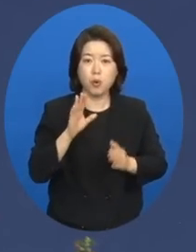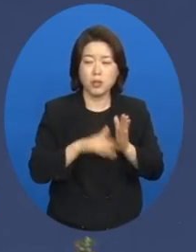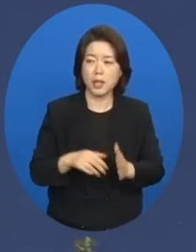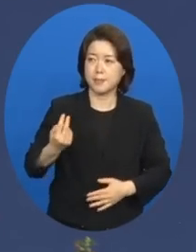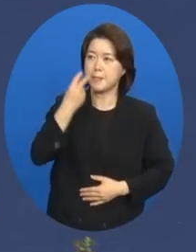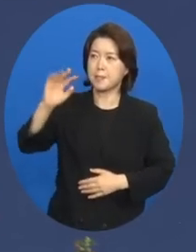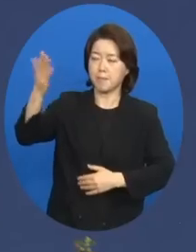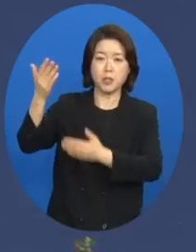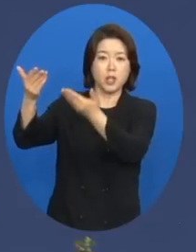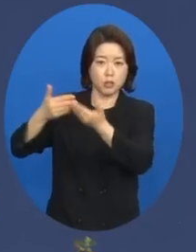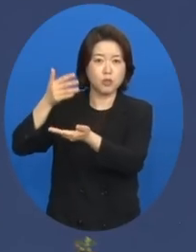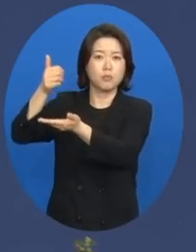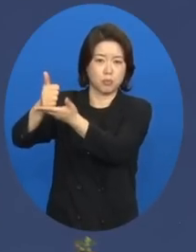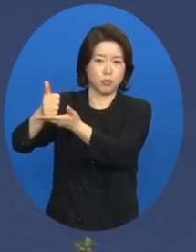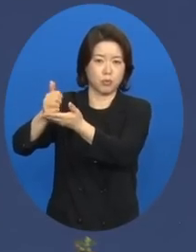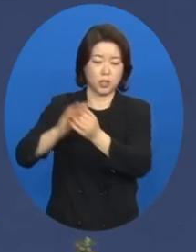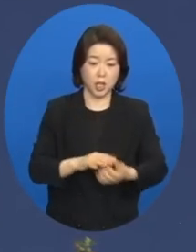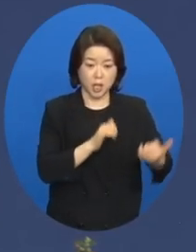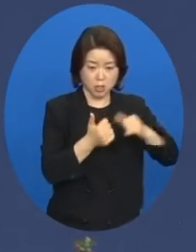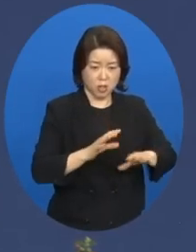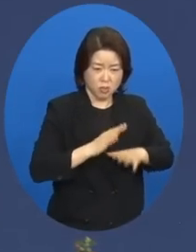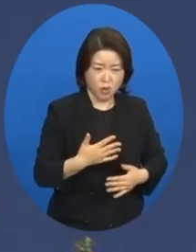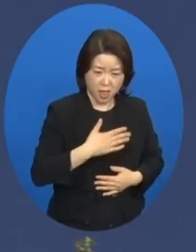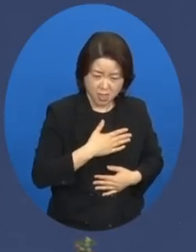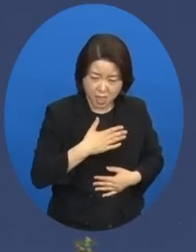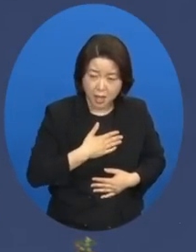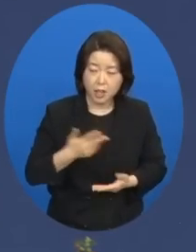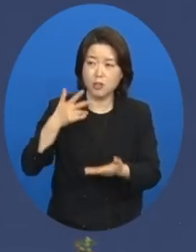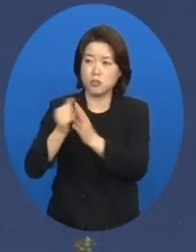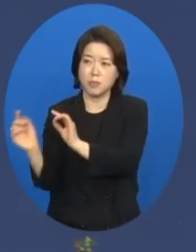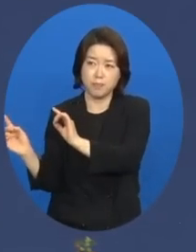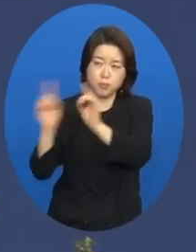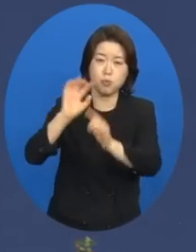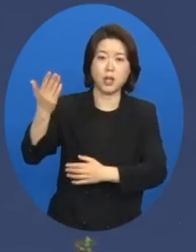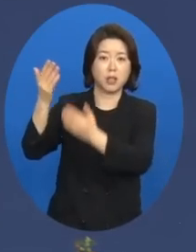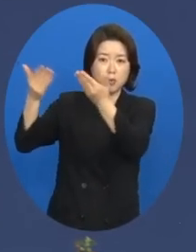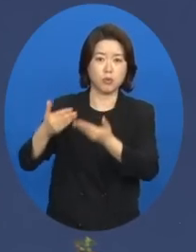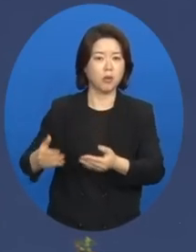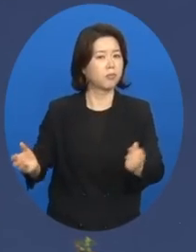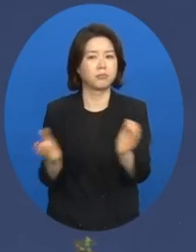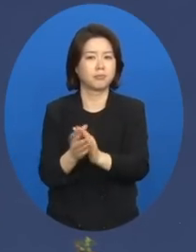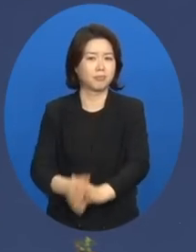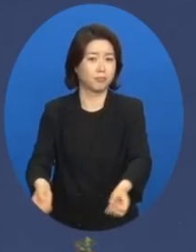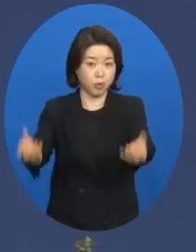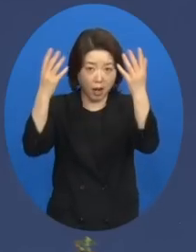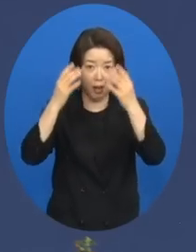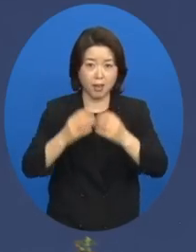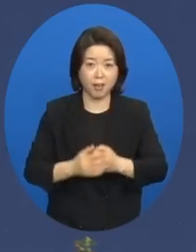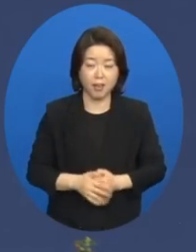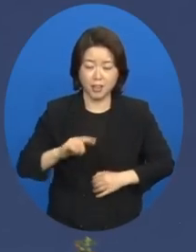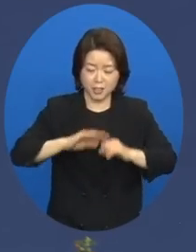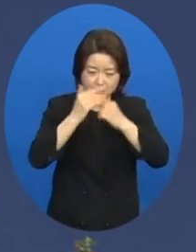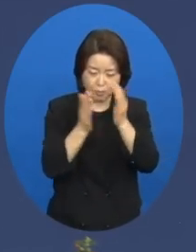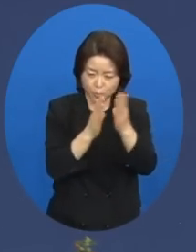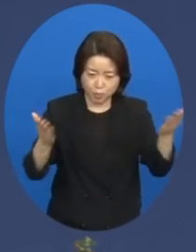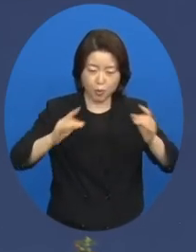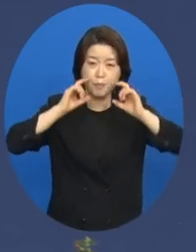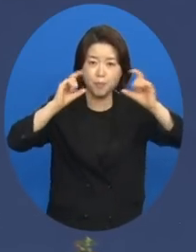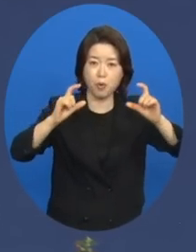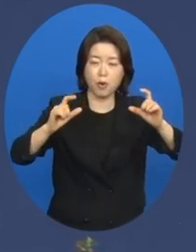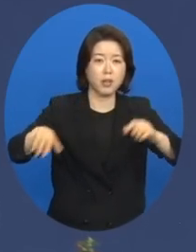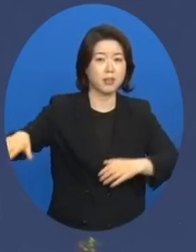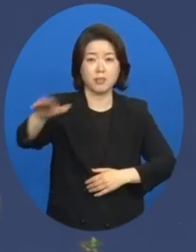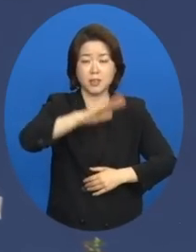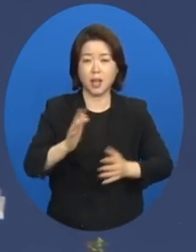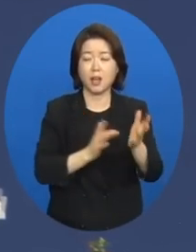되어주시고, 죽음을 두려워하는 내게 주님이 부활이 되어주시고, 할렐루야. 이 모든 성경의 선언이 전부